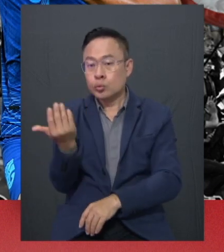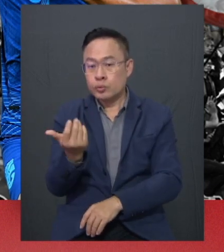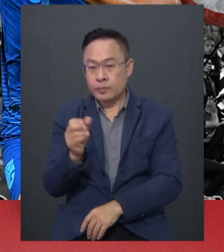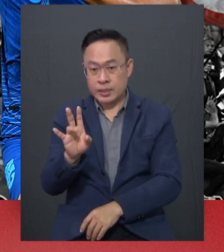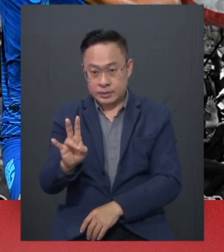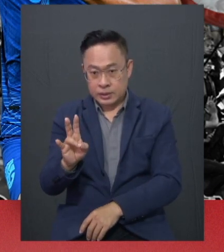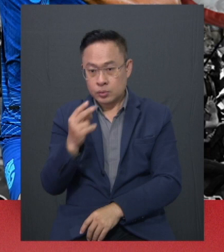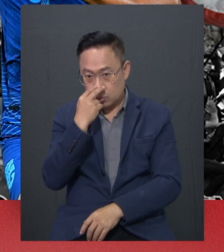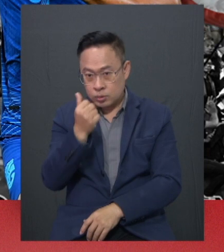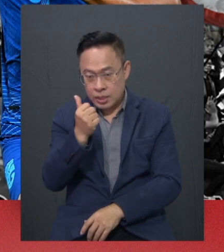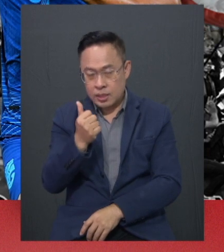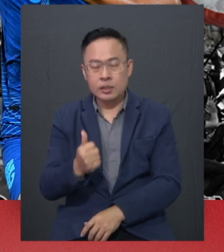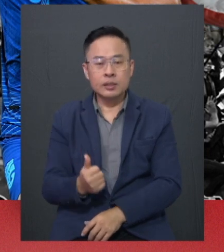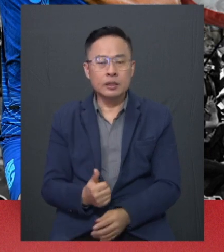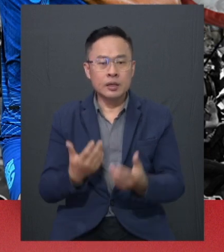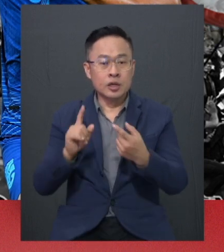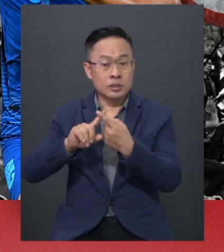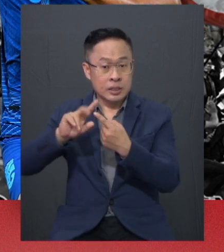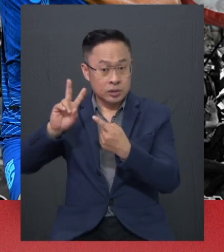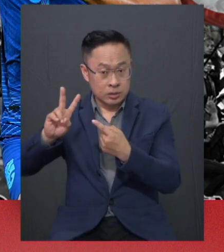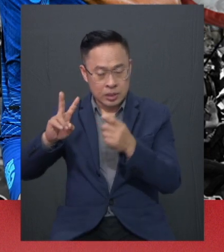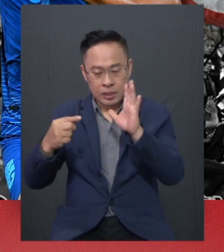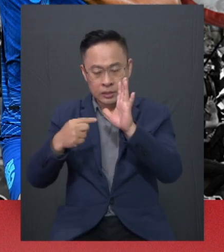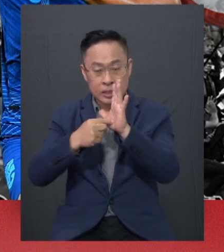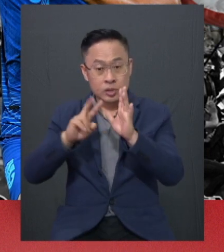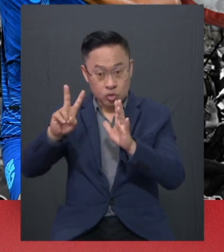ครับแล้วก็เกมนัดที่2ครับกลับมาเตะที่ธรรมศา